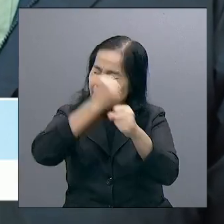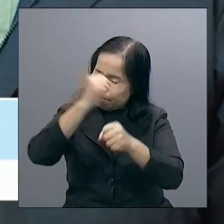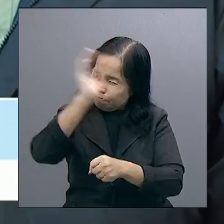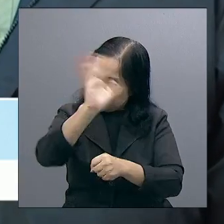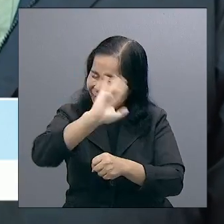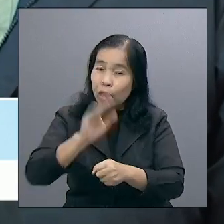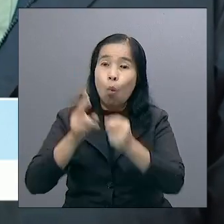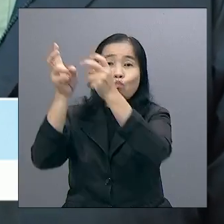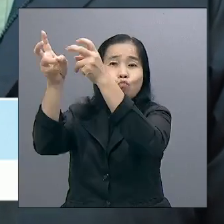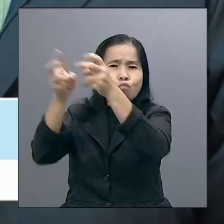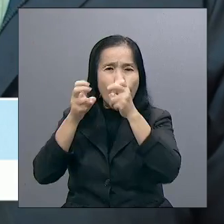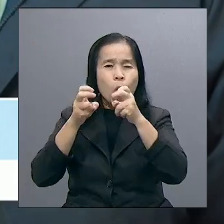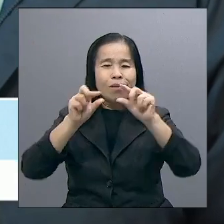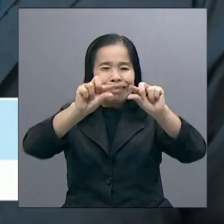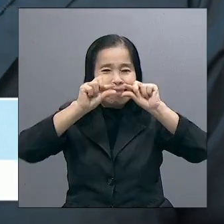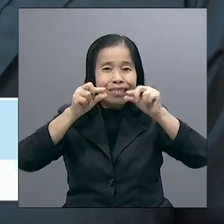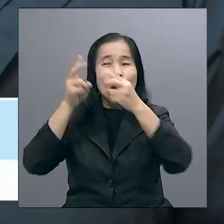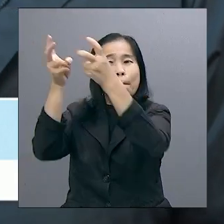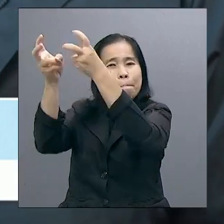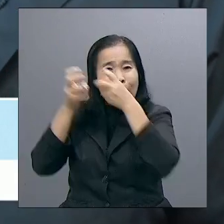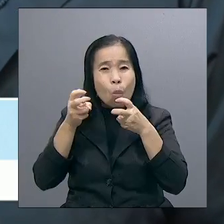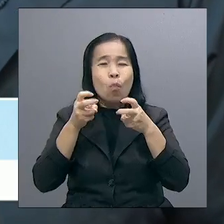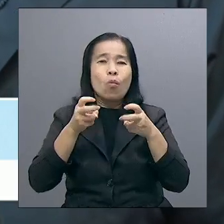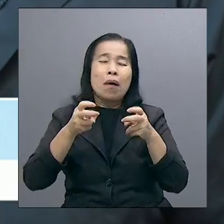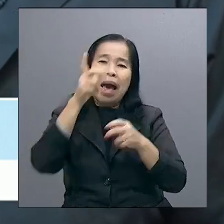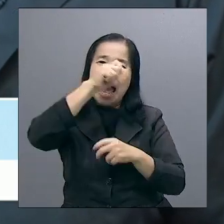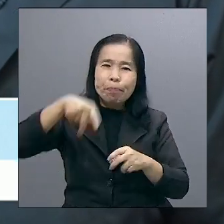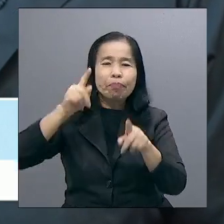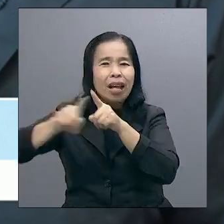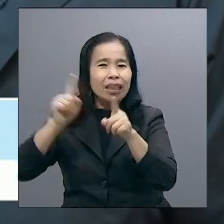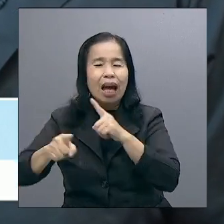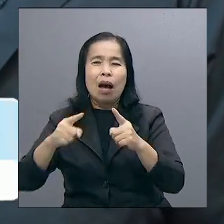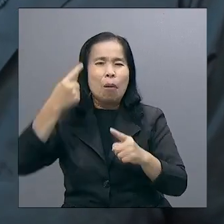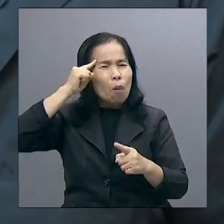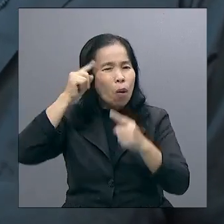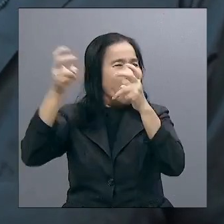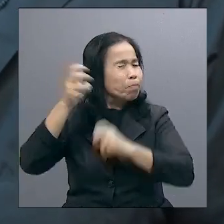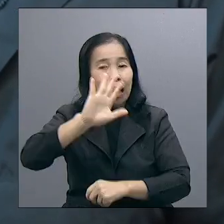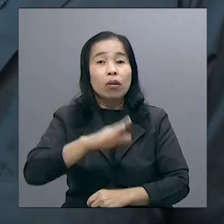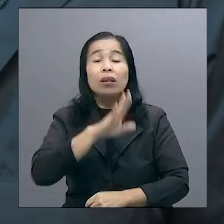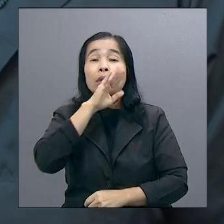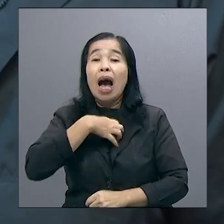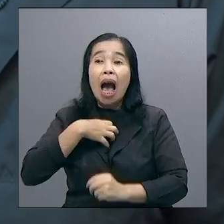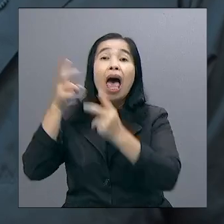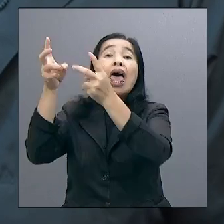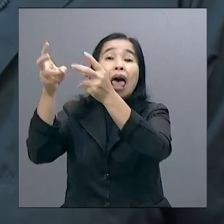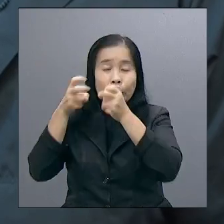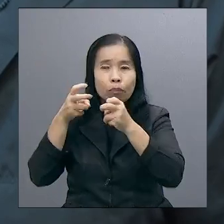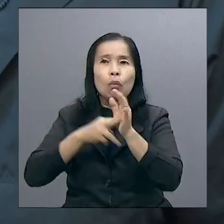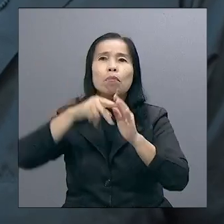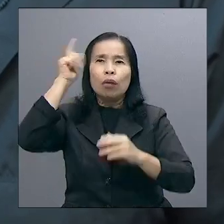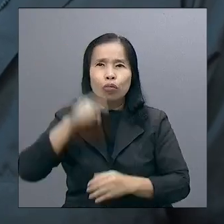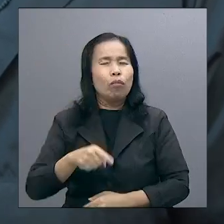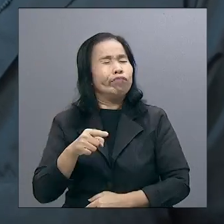นโดลกต่ๆอยาไปกดรบลกต่ๆนะครับคืทุกครั้งพยายามจะถ้าจะโหลดแต่ๆเข้ใหโดปัน App